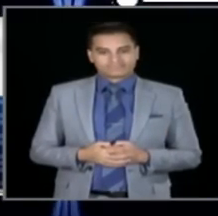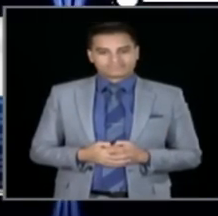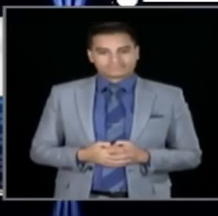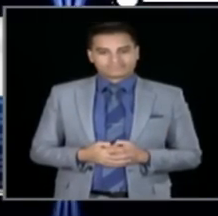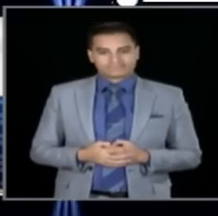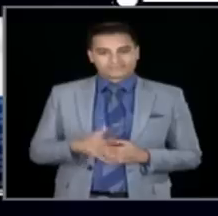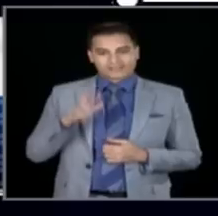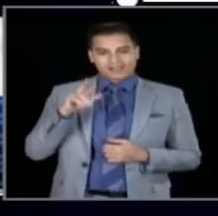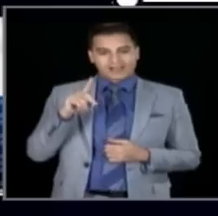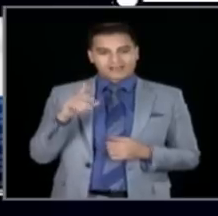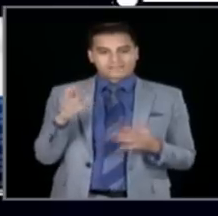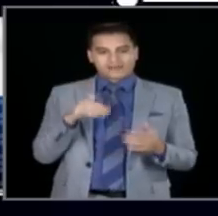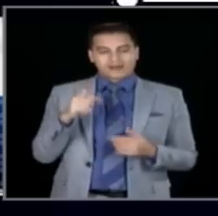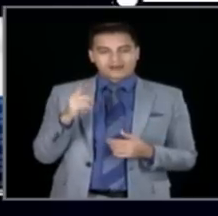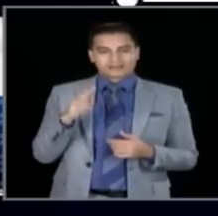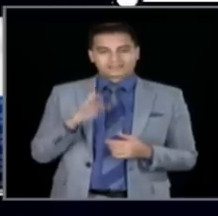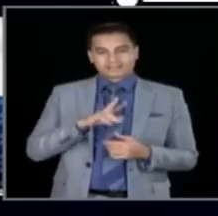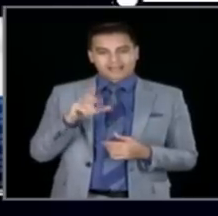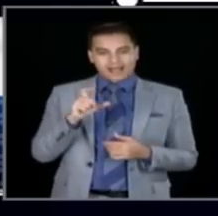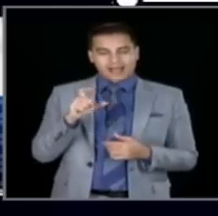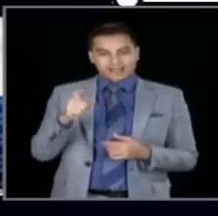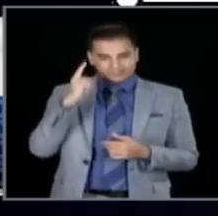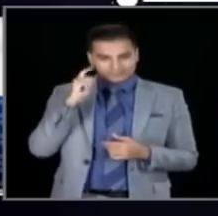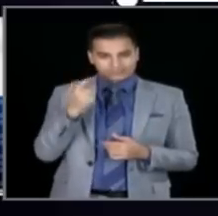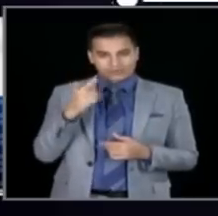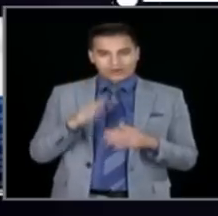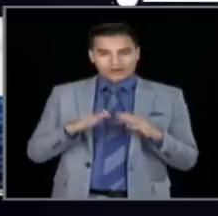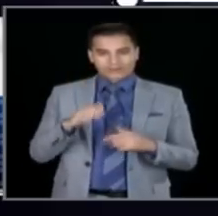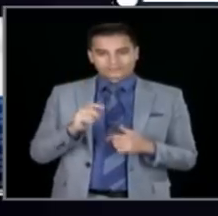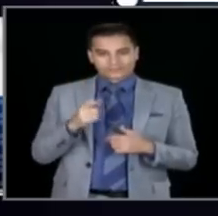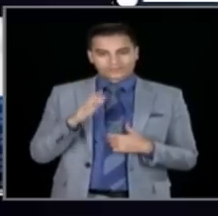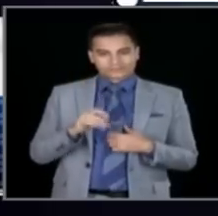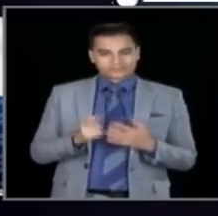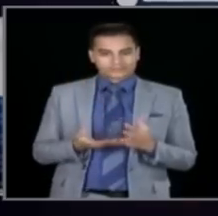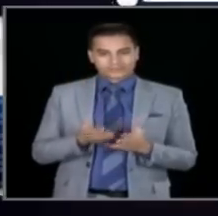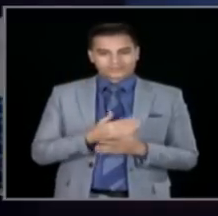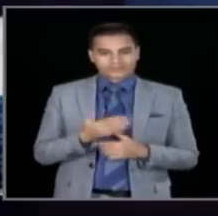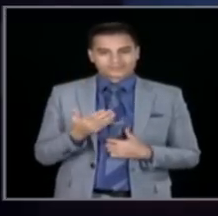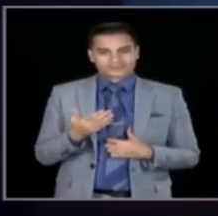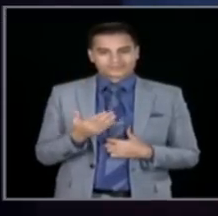لسه كنا هجوز. يا داسة قلنا الاختيارات بقت سرعة. ايوه ما لسه راح. يا داسة هي سبقت.